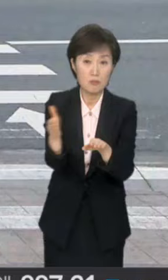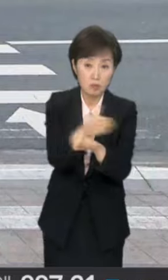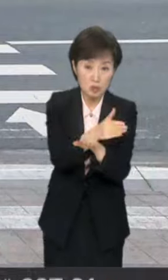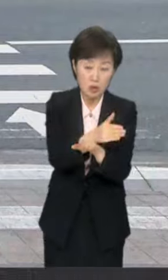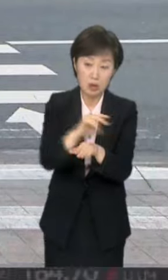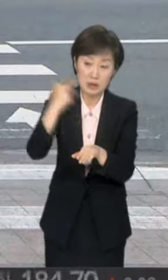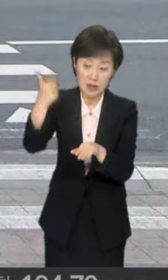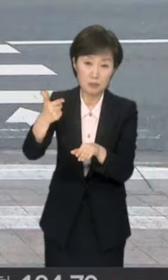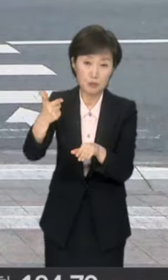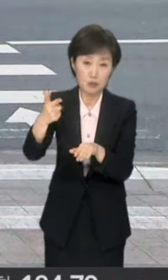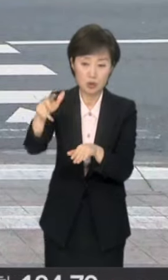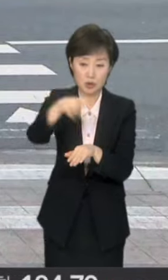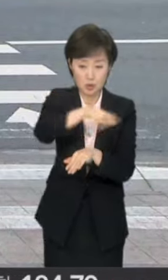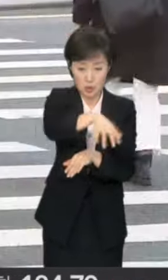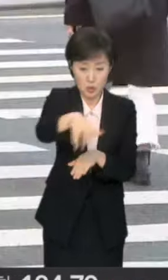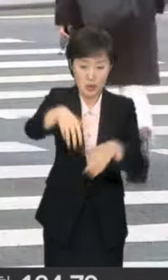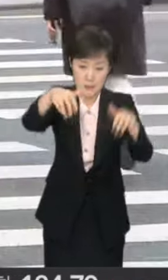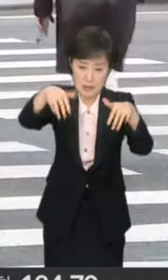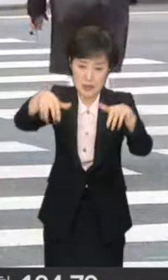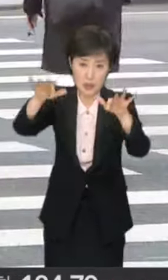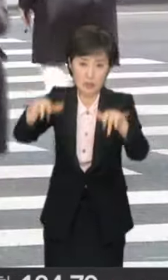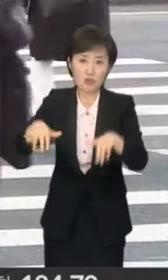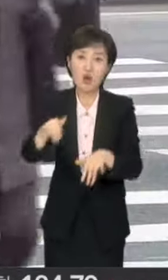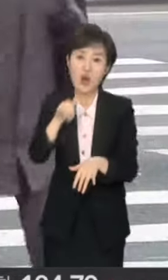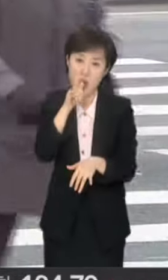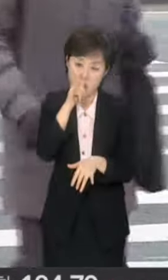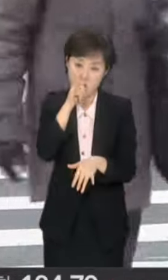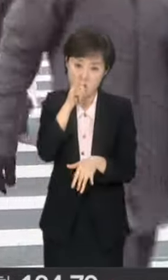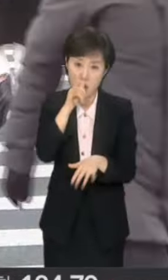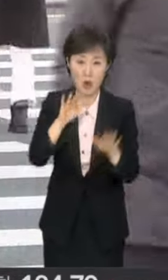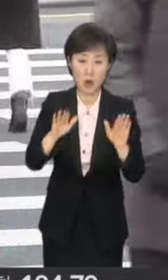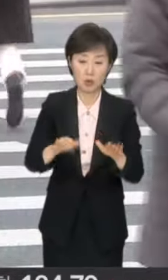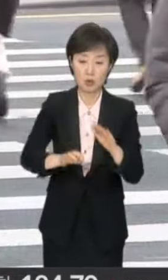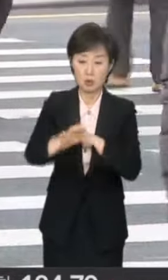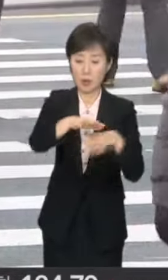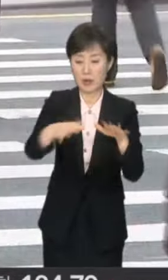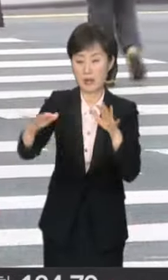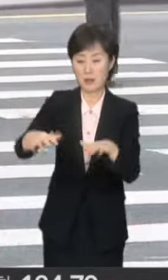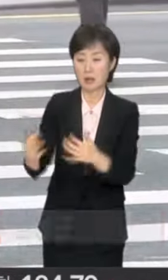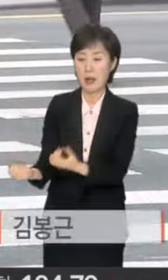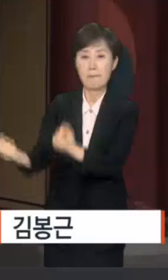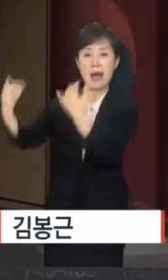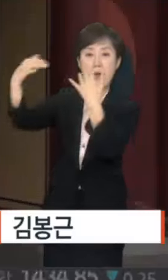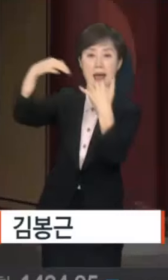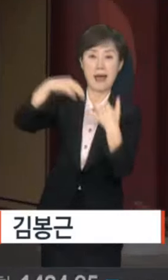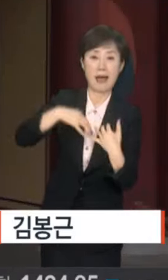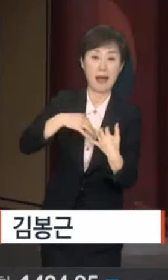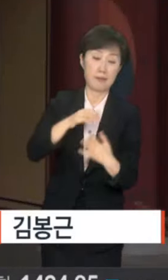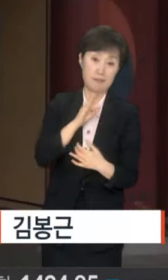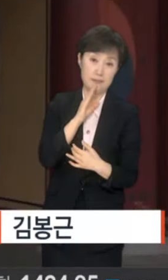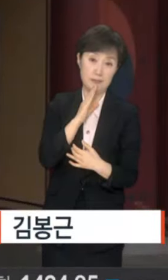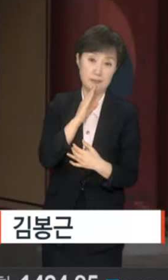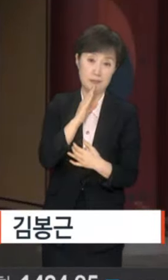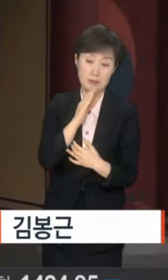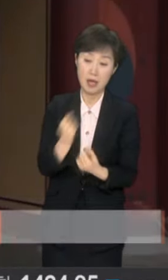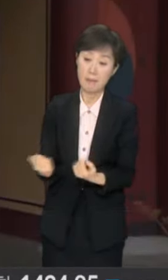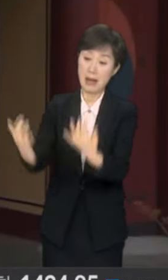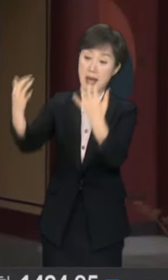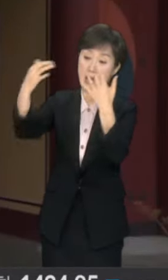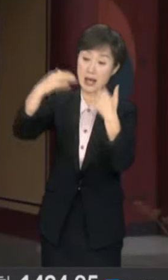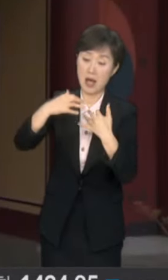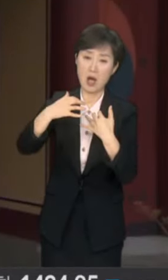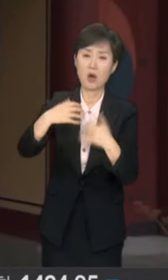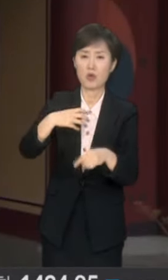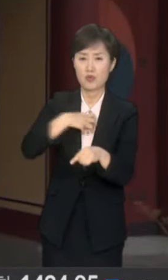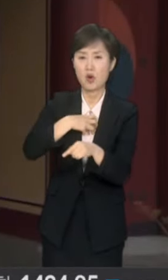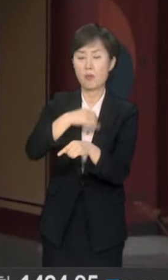수요일 사이에는 전국 곳곳에 비나 눈이 내리겠습니다. 오늘 동해안에 강한 너울성 파도가 밀려오겠습니다. 강한 너울이 해안도로나